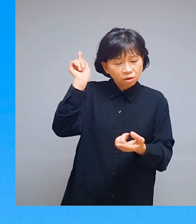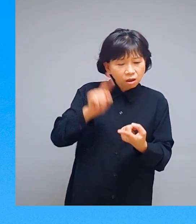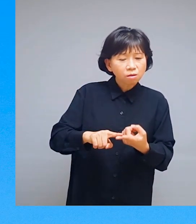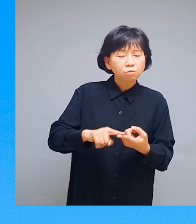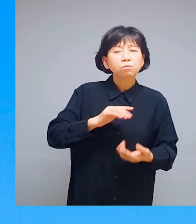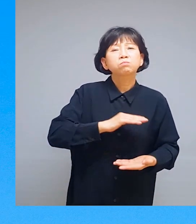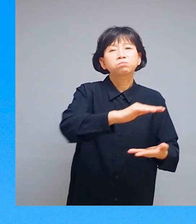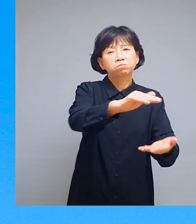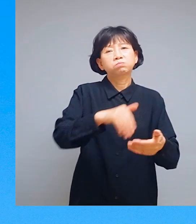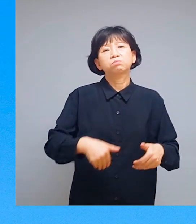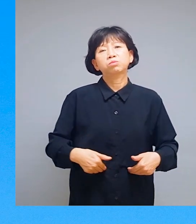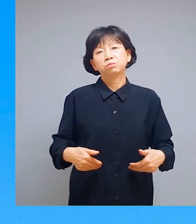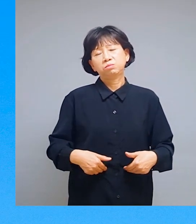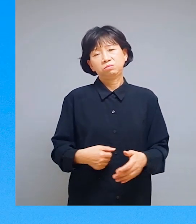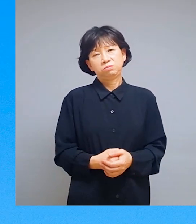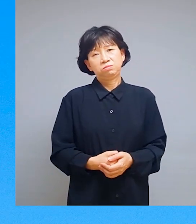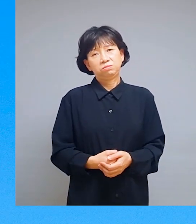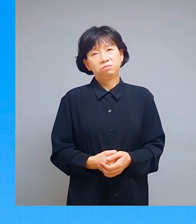거예요.